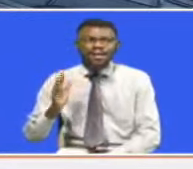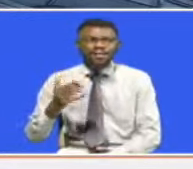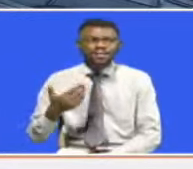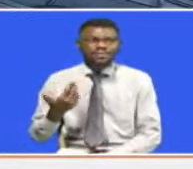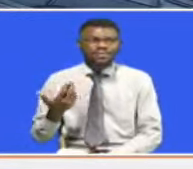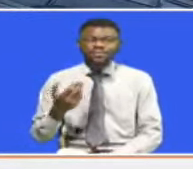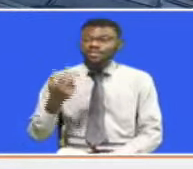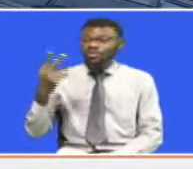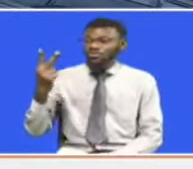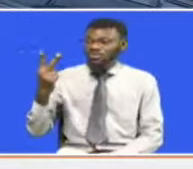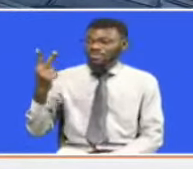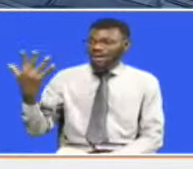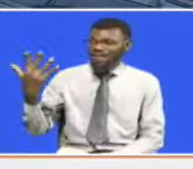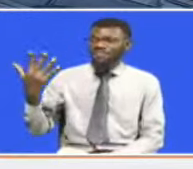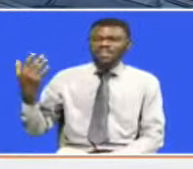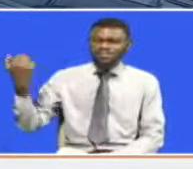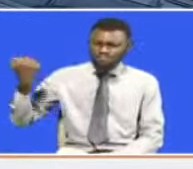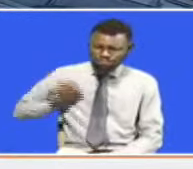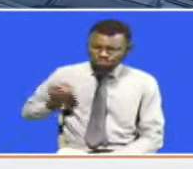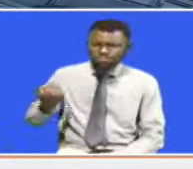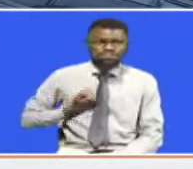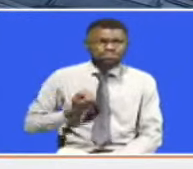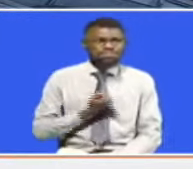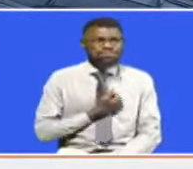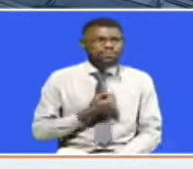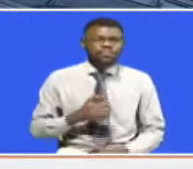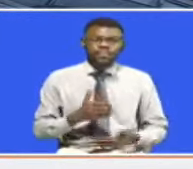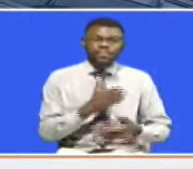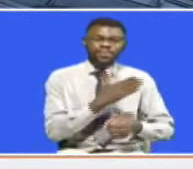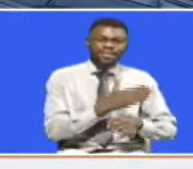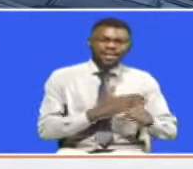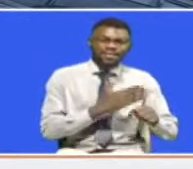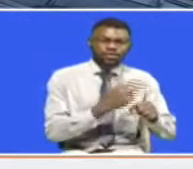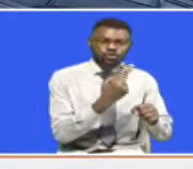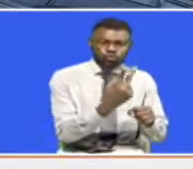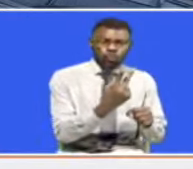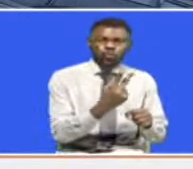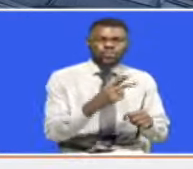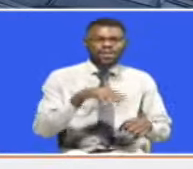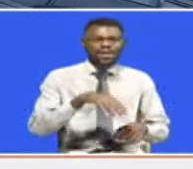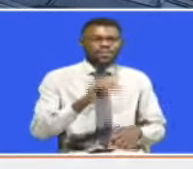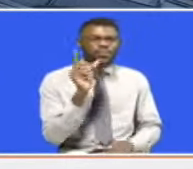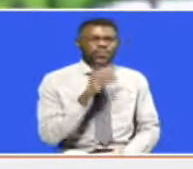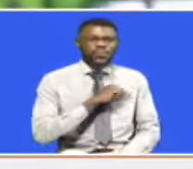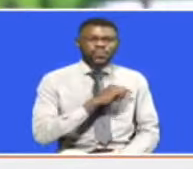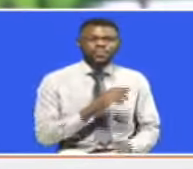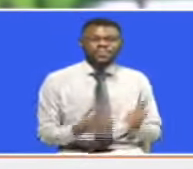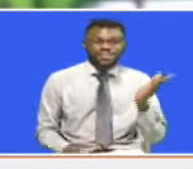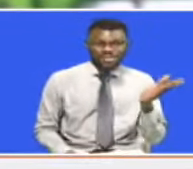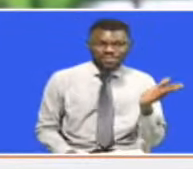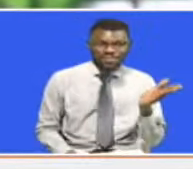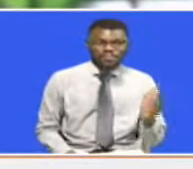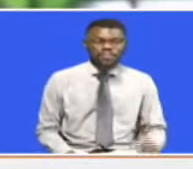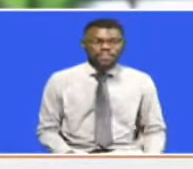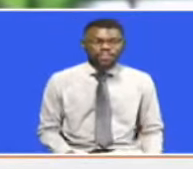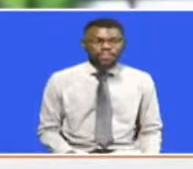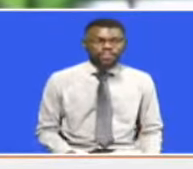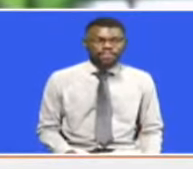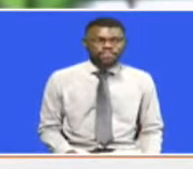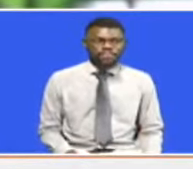majeraha 25 ya visu. Visu viwili vya jikoni vilipatikana kwenye eneo la tukio kama ushahidi. Communicated with the